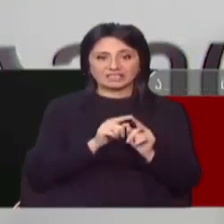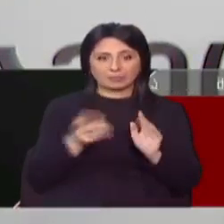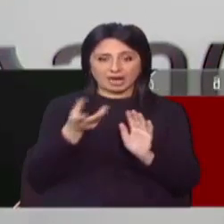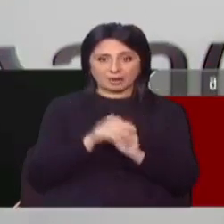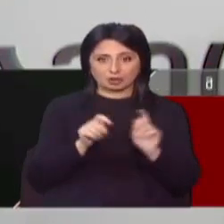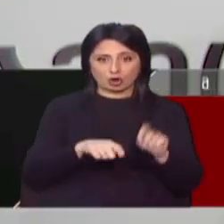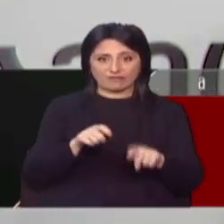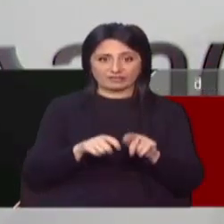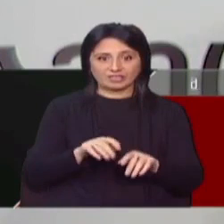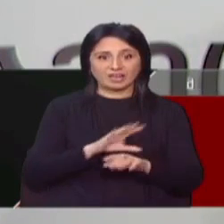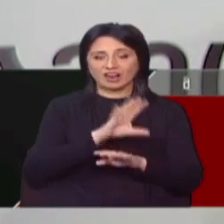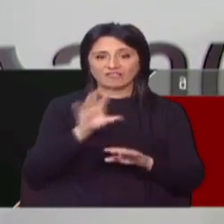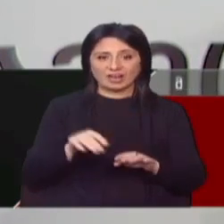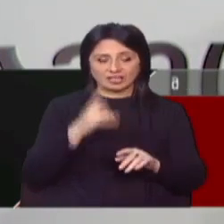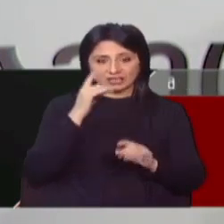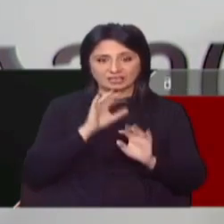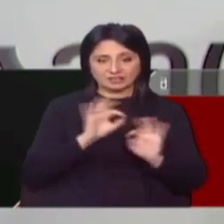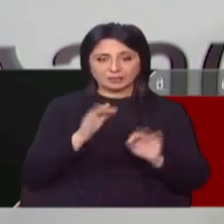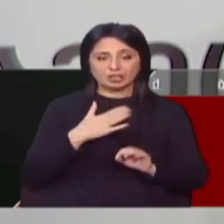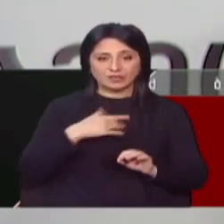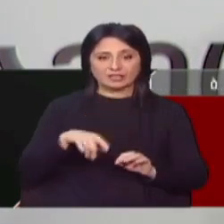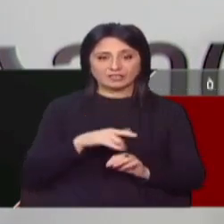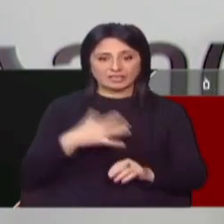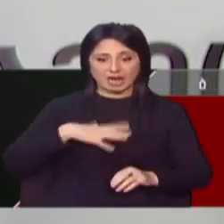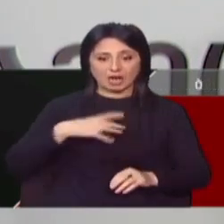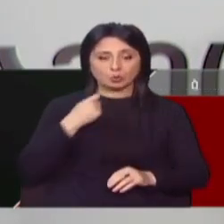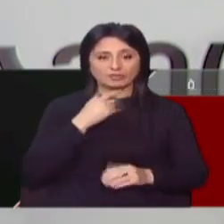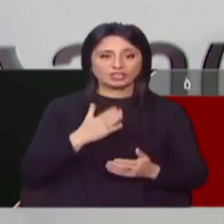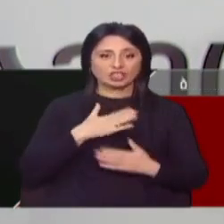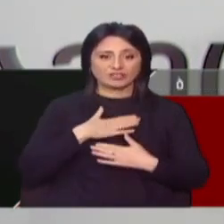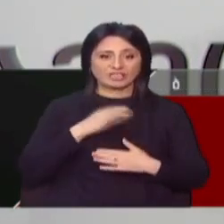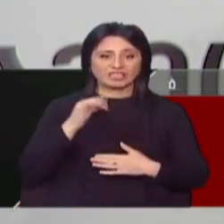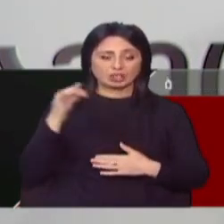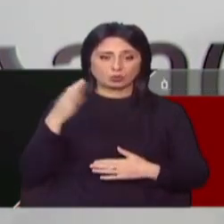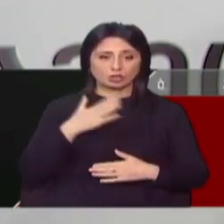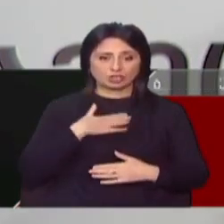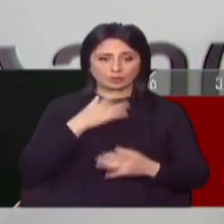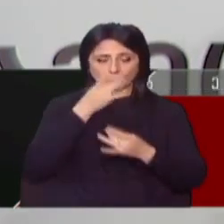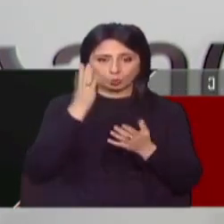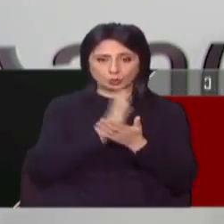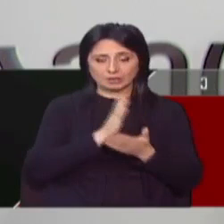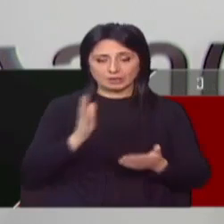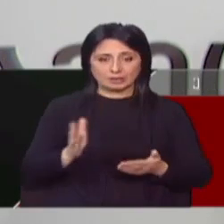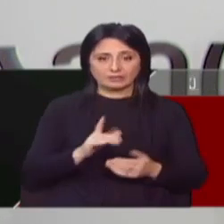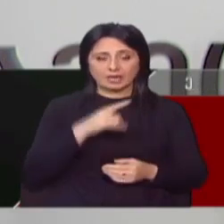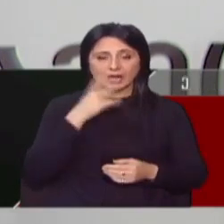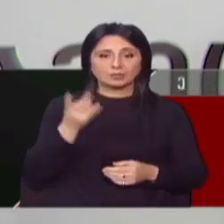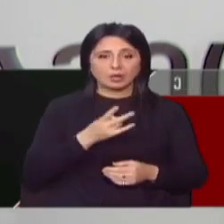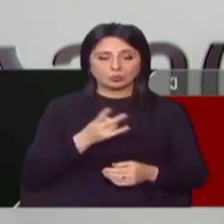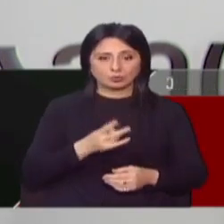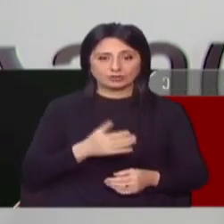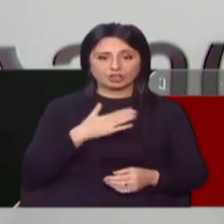ფარგლებში. ვახსენებთ ყველას, რომ ჩვენთვის ქართული ღვინო არის ჩვენი ისტორიის და კულტურის ნაწილი. რა თქმა